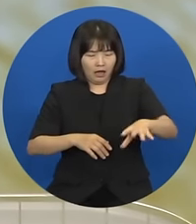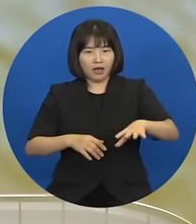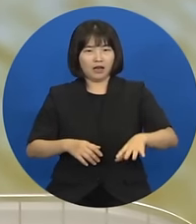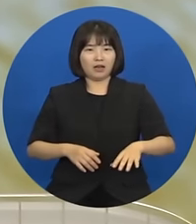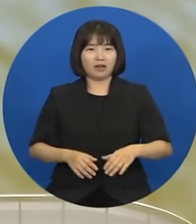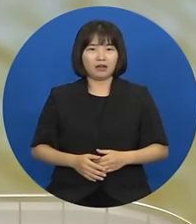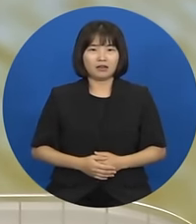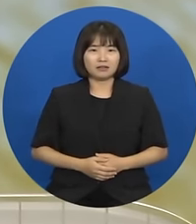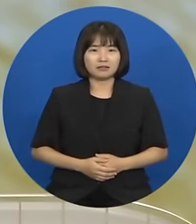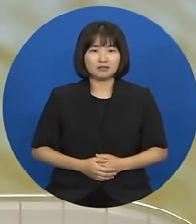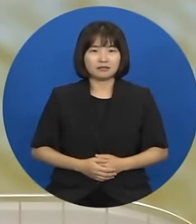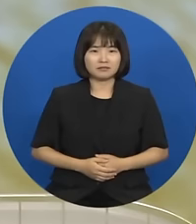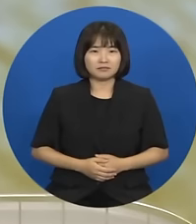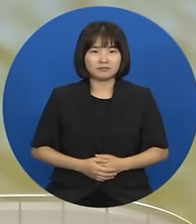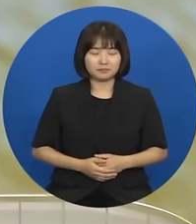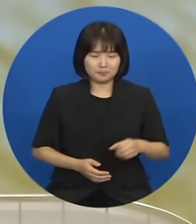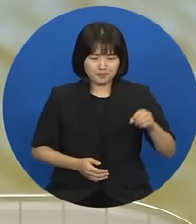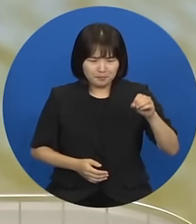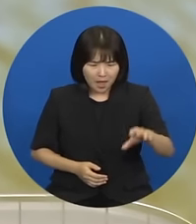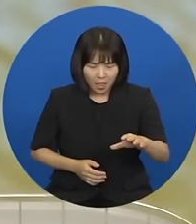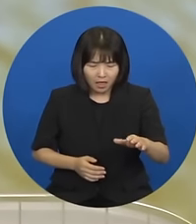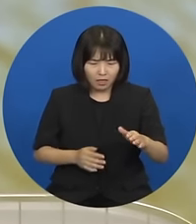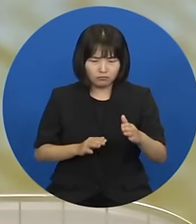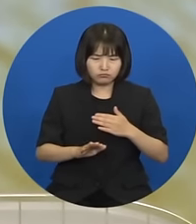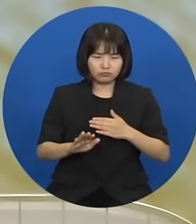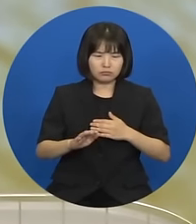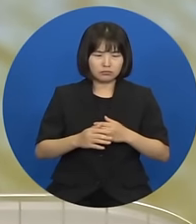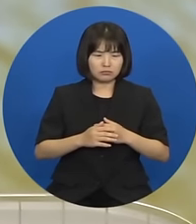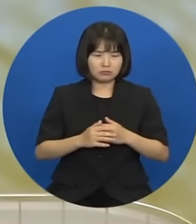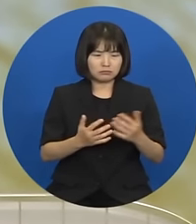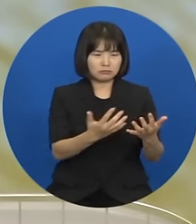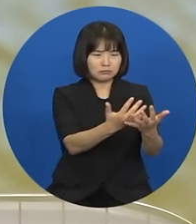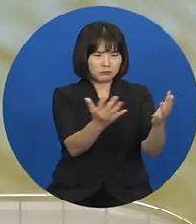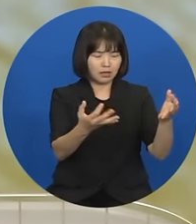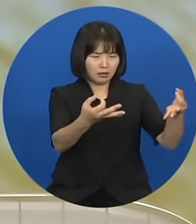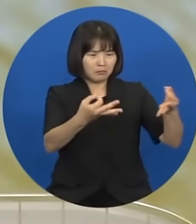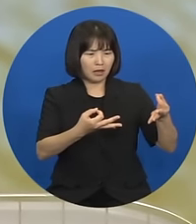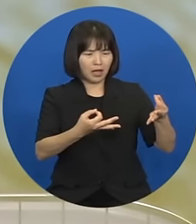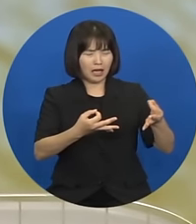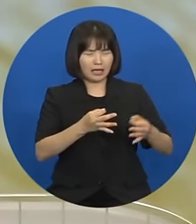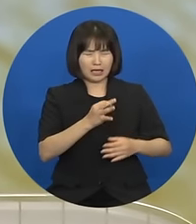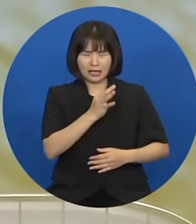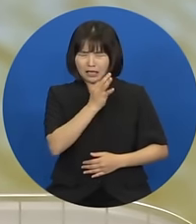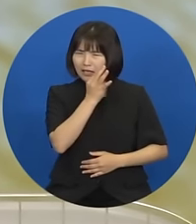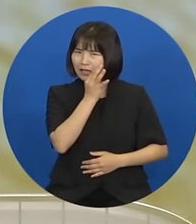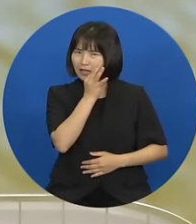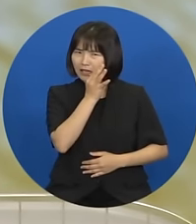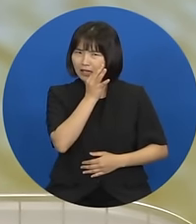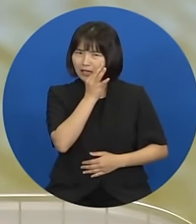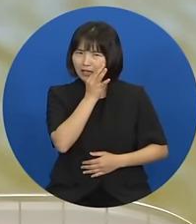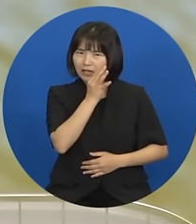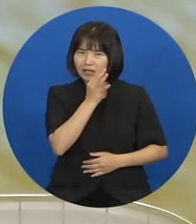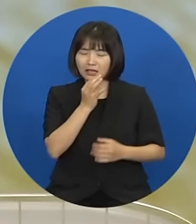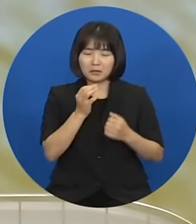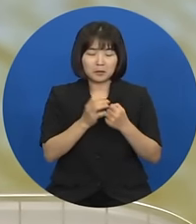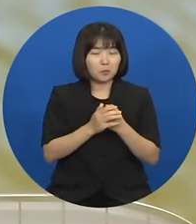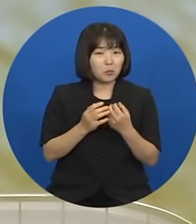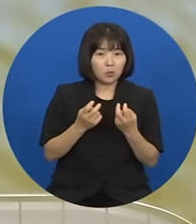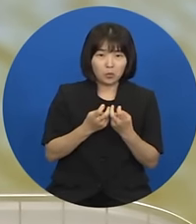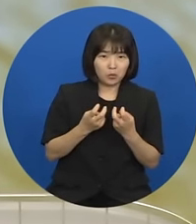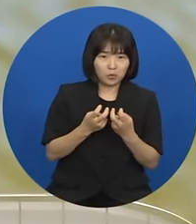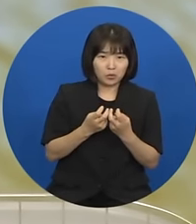떨어뜨렸습니다. 떨어뜨리고 보니까 아이들 보는데 부끄러운 마음이 들더라고요. 그래서 어떻게 했냐